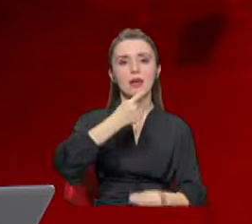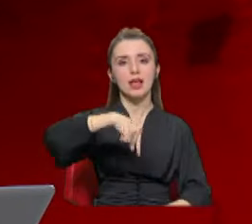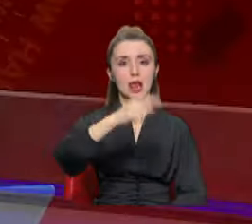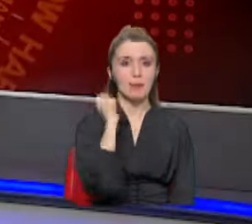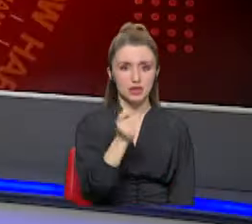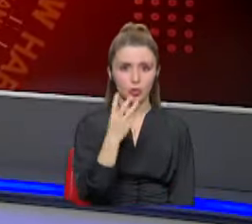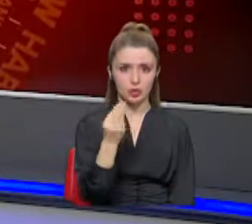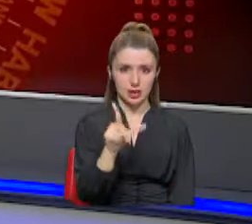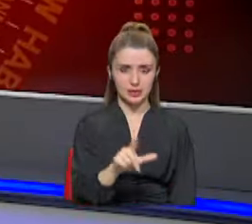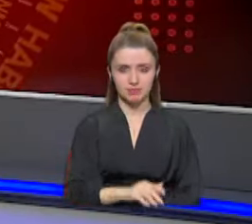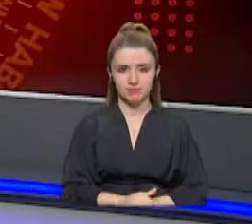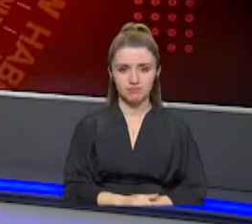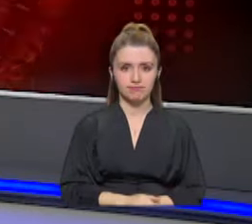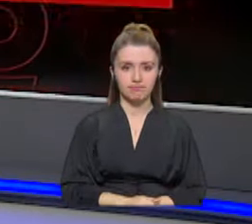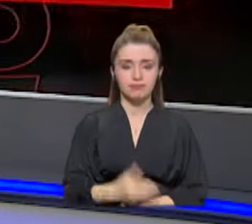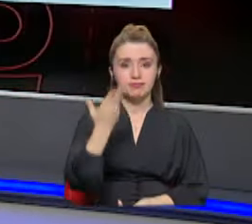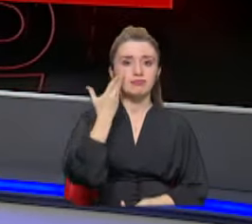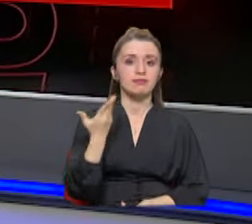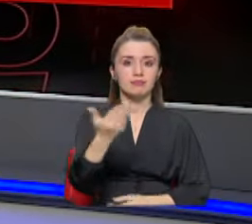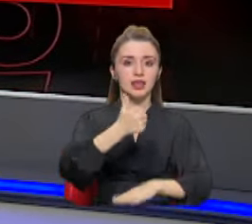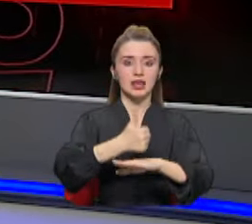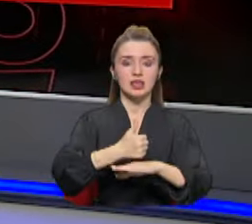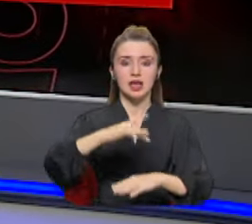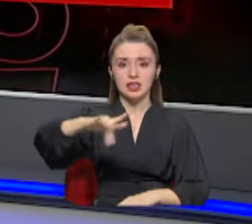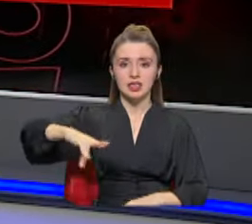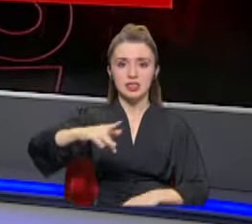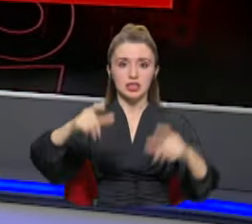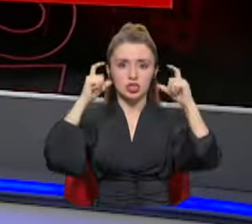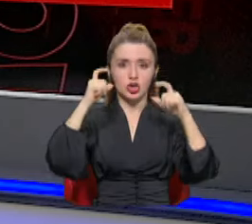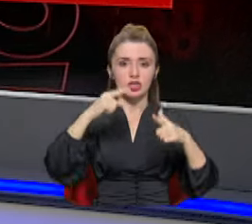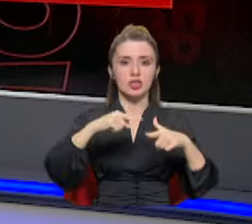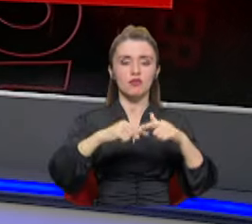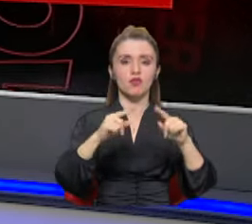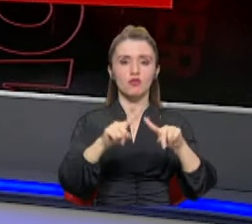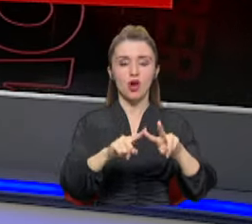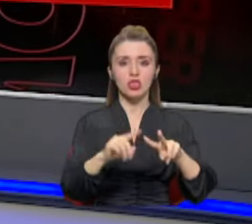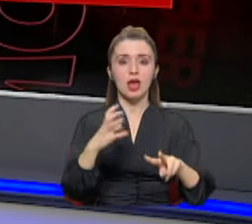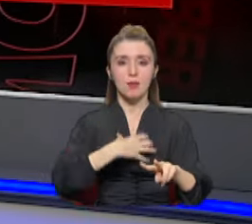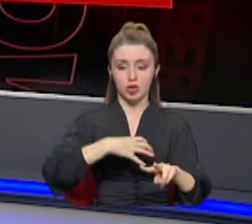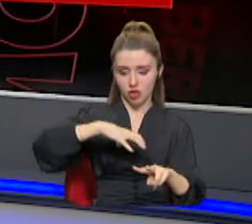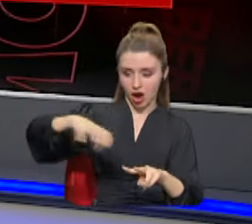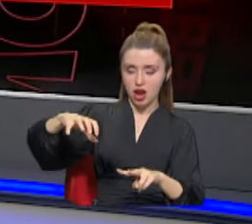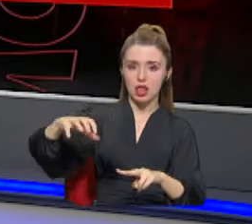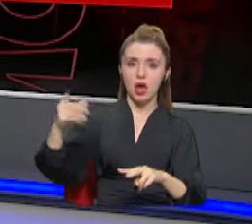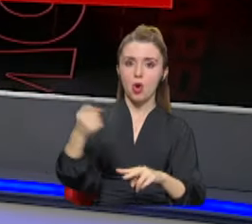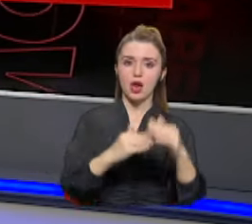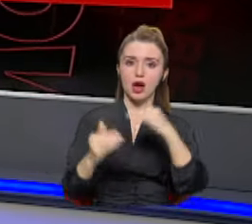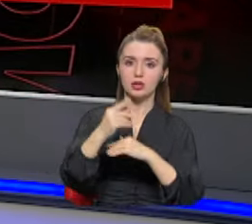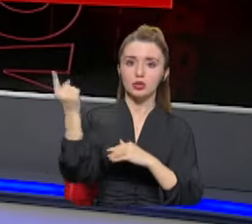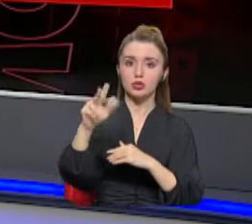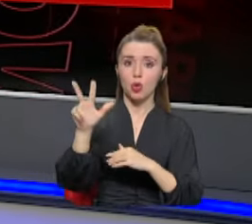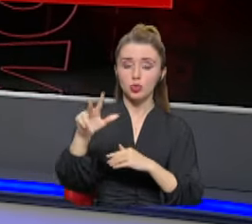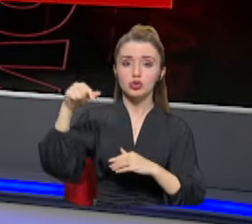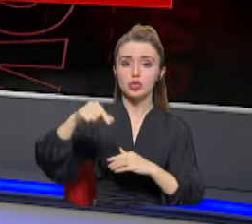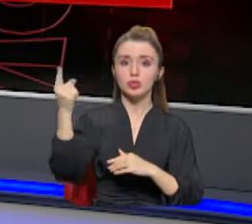şart. Sayın seyirciler, iktidar işsizlik sigortası fonundan işverene ayrılacak oranı artırdı.